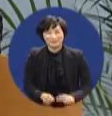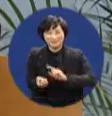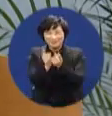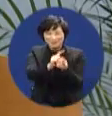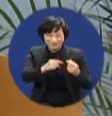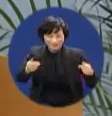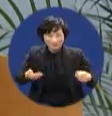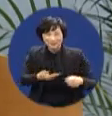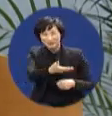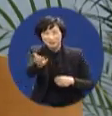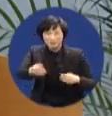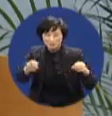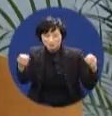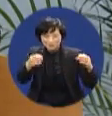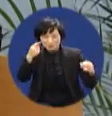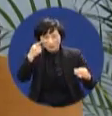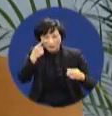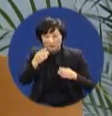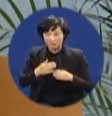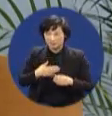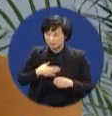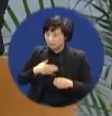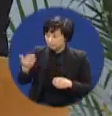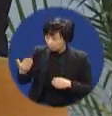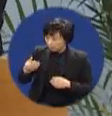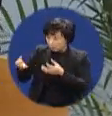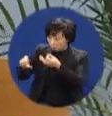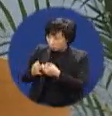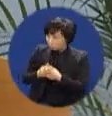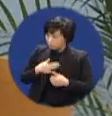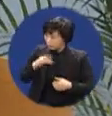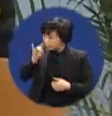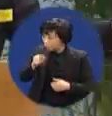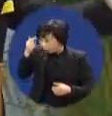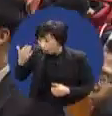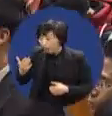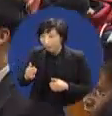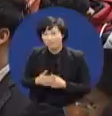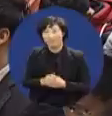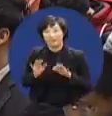물어봐. 혹시 당신이 볼 때 내가 간교합니까? 물어봐. 그렇다고요, 그럼